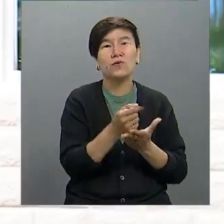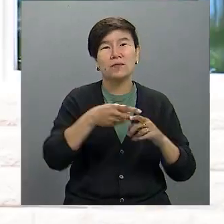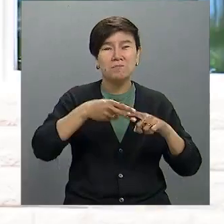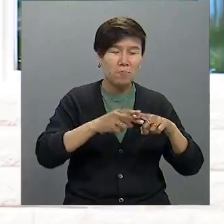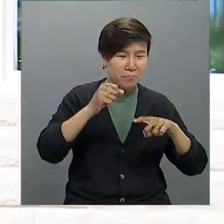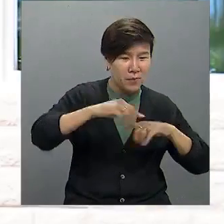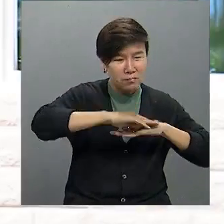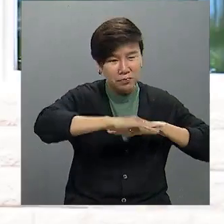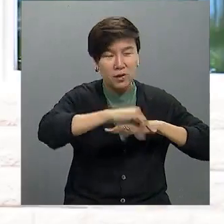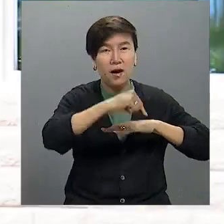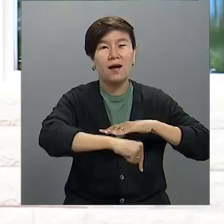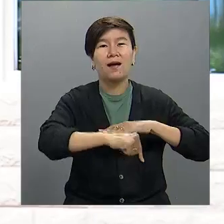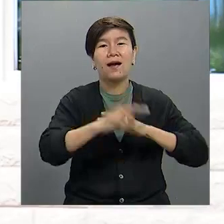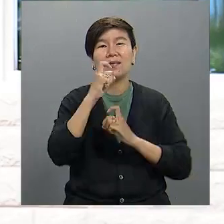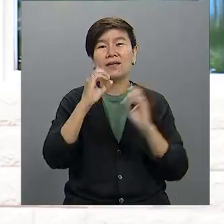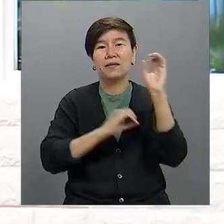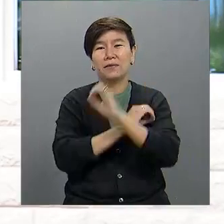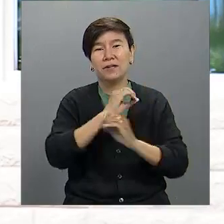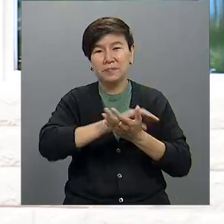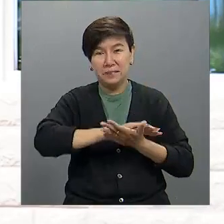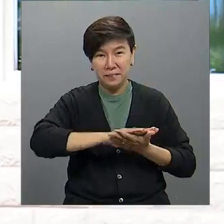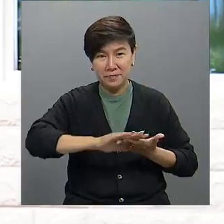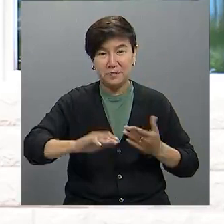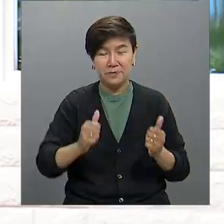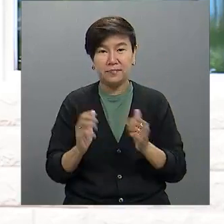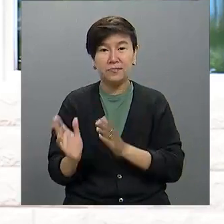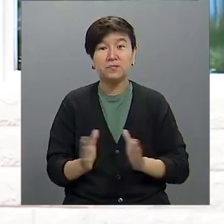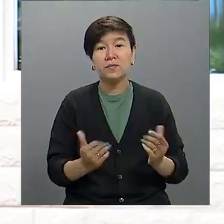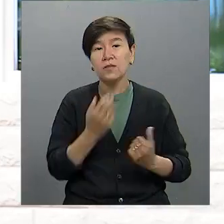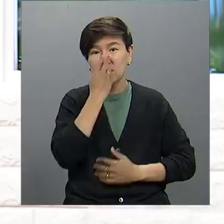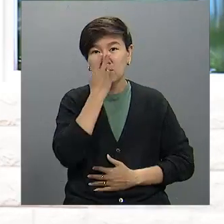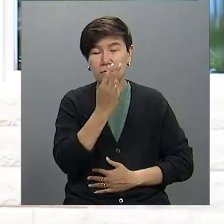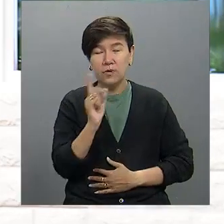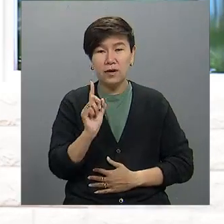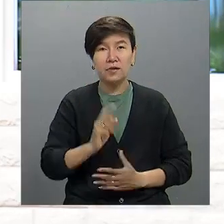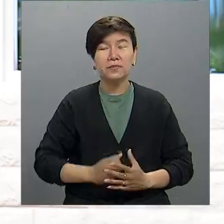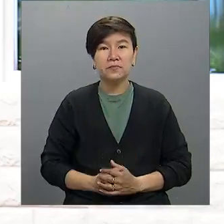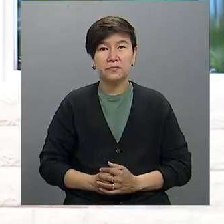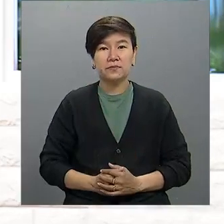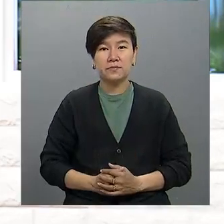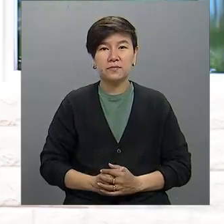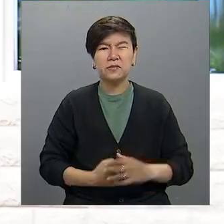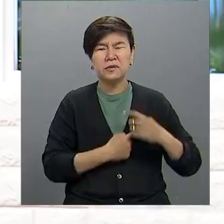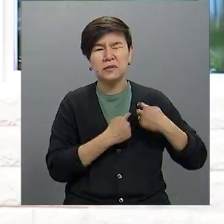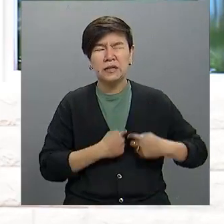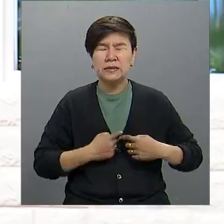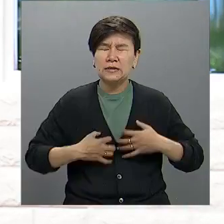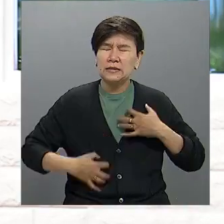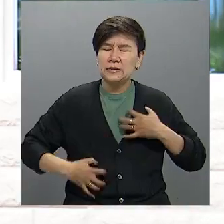หน้านะคะป้ายต่อไปค่ะมาดูเรื่องทุกข์ร้อนใจนะคะอันนี้เนี่ยเป็น